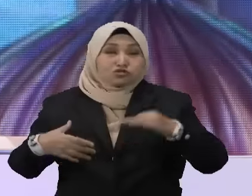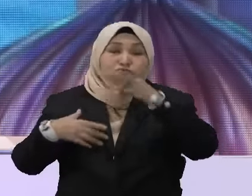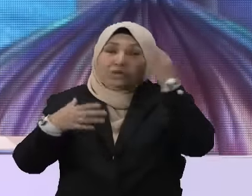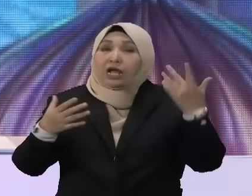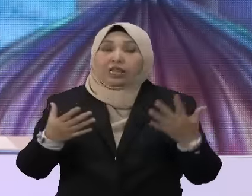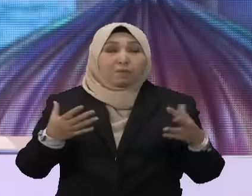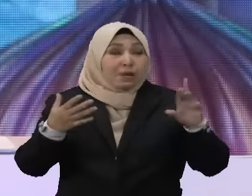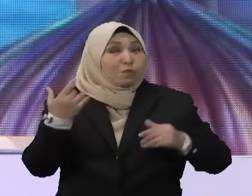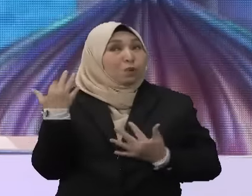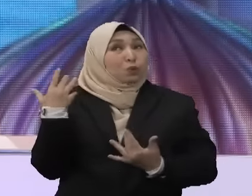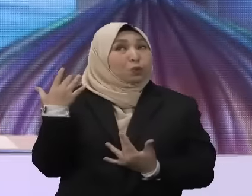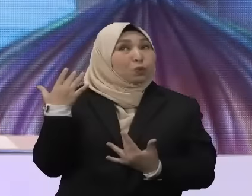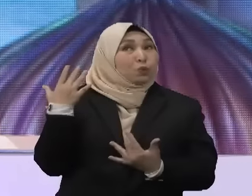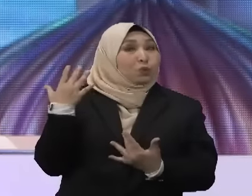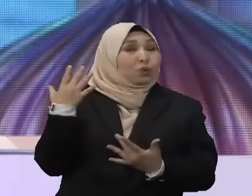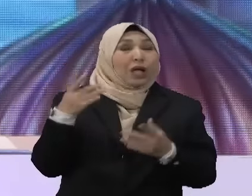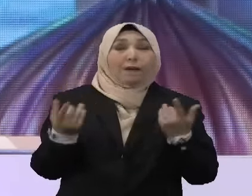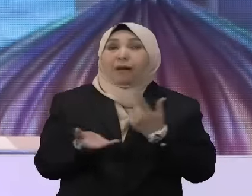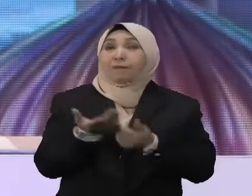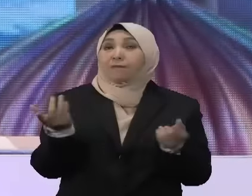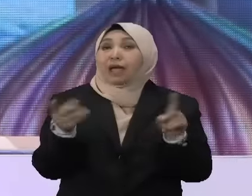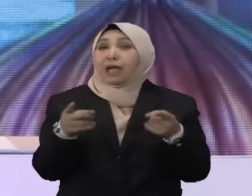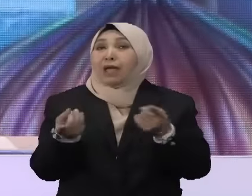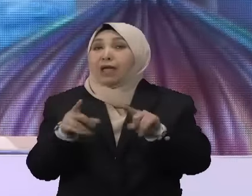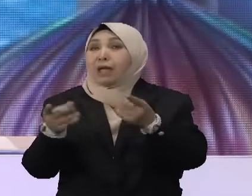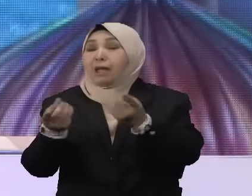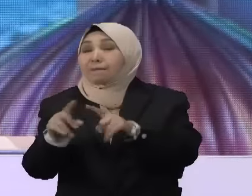5,000 tengah menunggu. Sekiranya berlaku apa-apa,